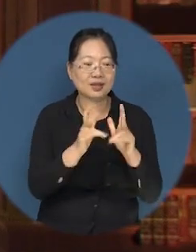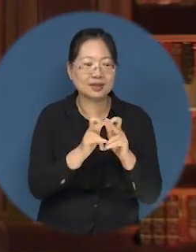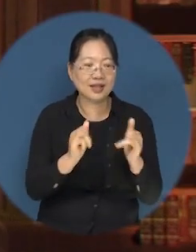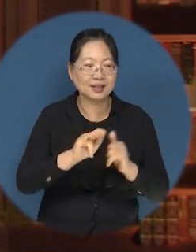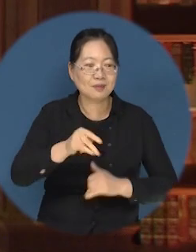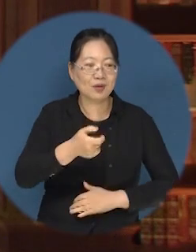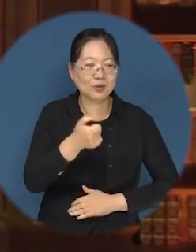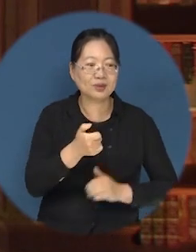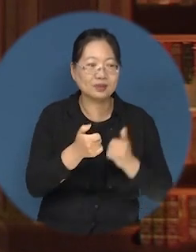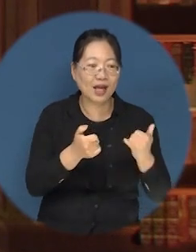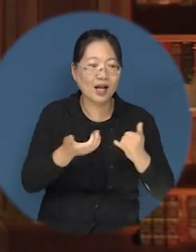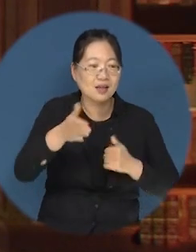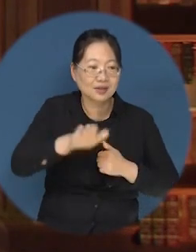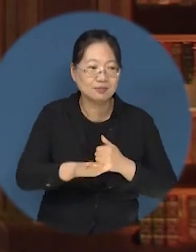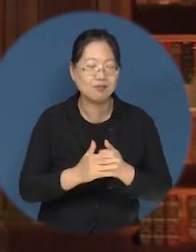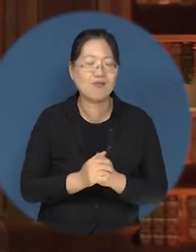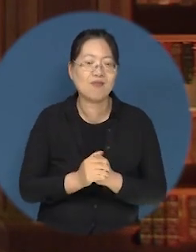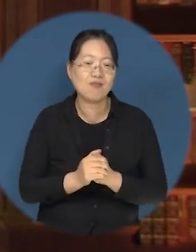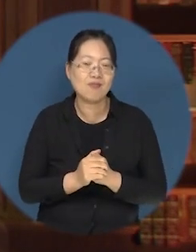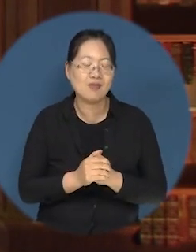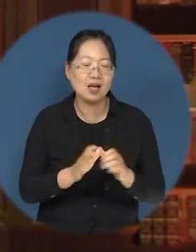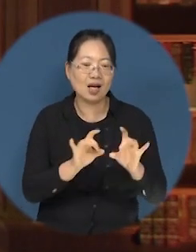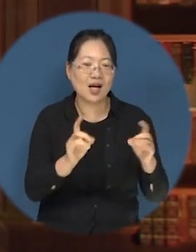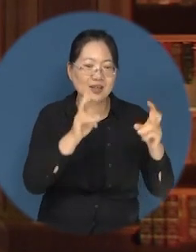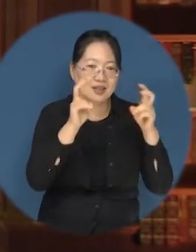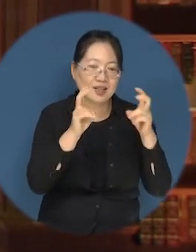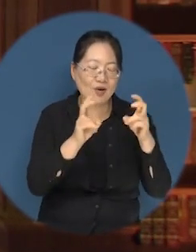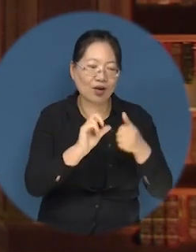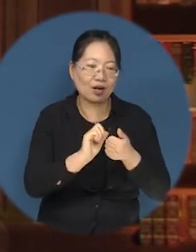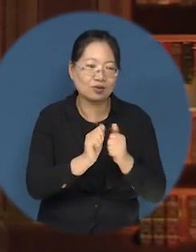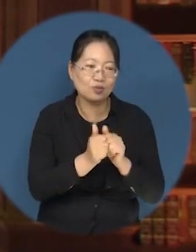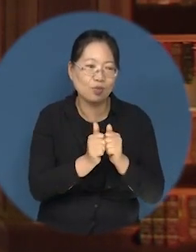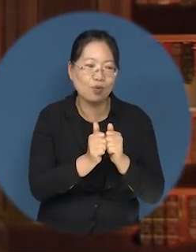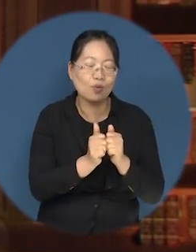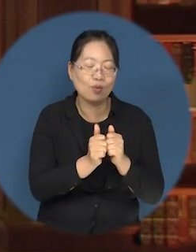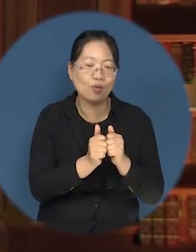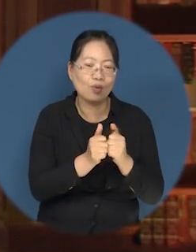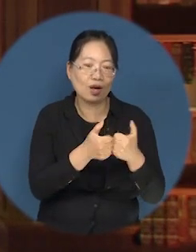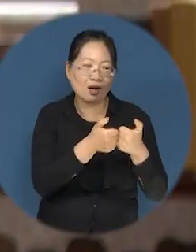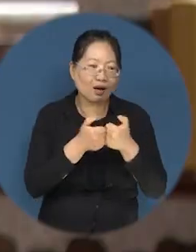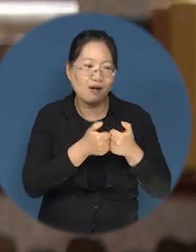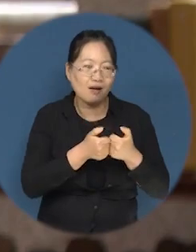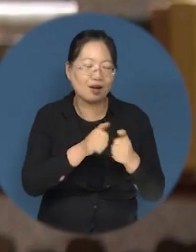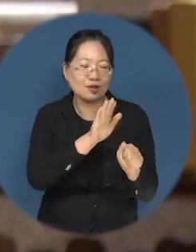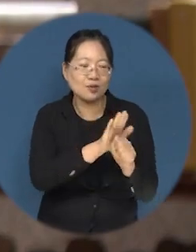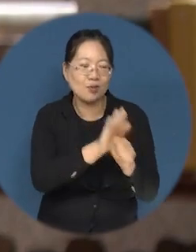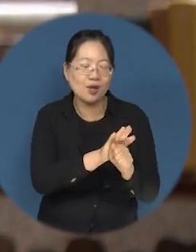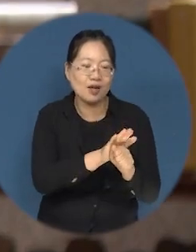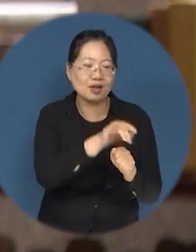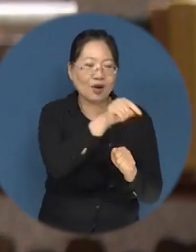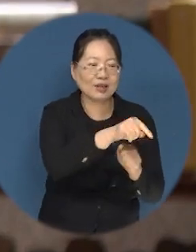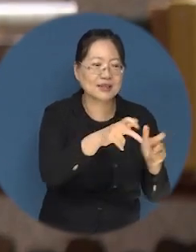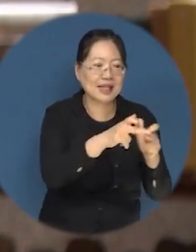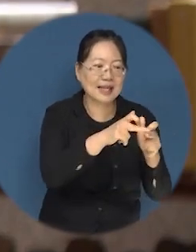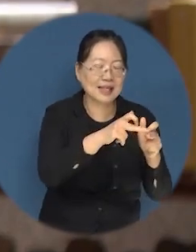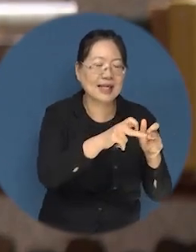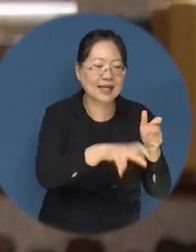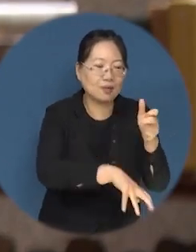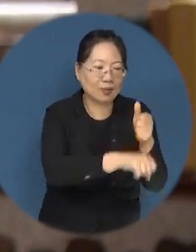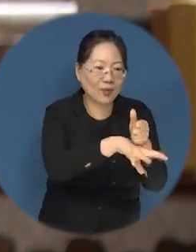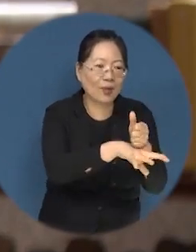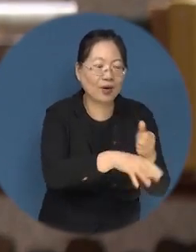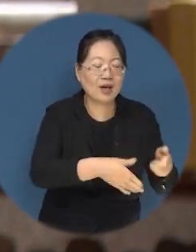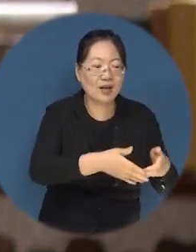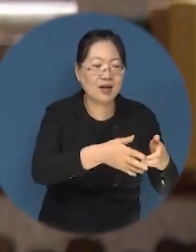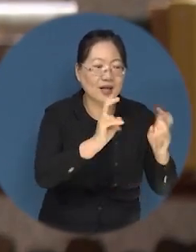한 250여 명이라고 예. 했지만 각 기업에 컨설팅을 예. 직접 해주셔서 자회사를 설립하거나